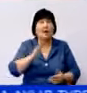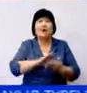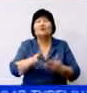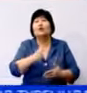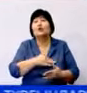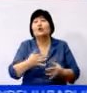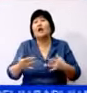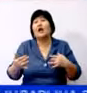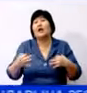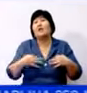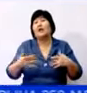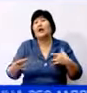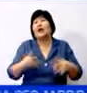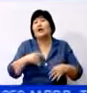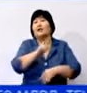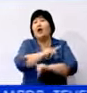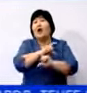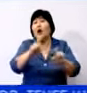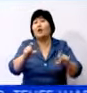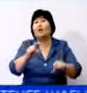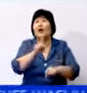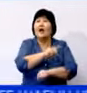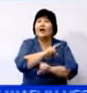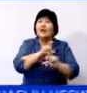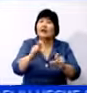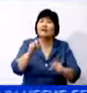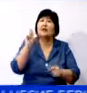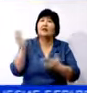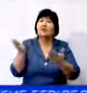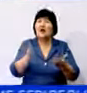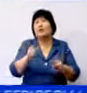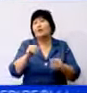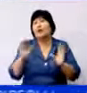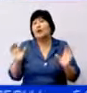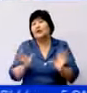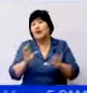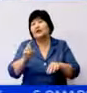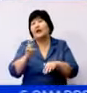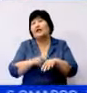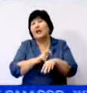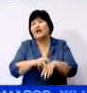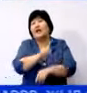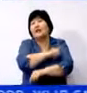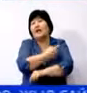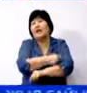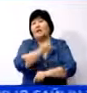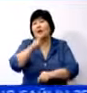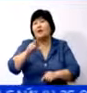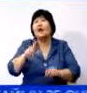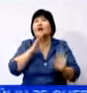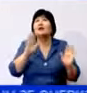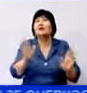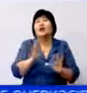мерекелік концертке аурухана, емхана қызметкерлері шақыртылған. Адам жанының арашасы болған дәрігерлер мен медбикелер жан жадыратар ән